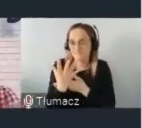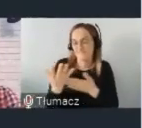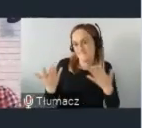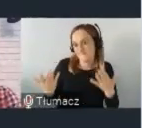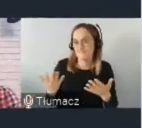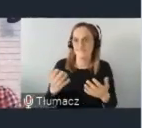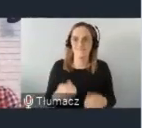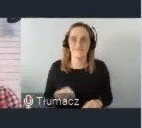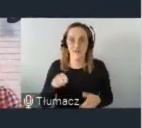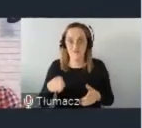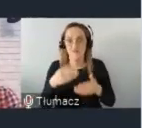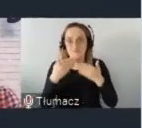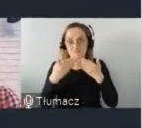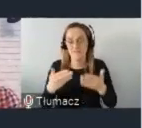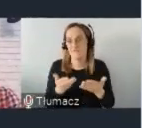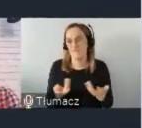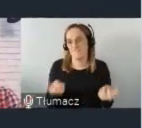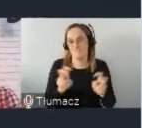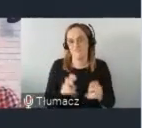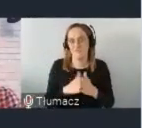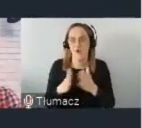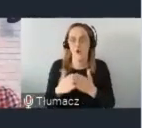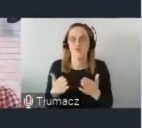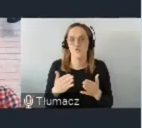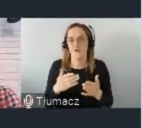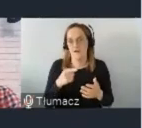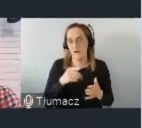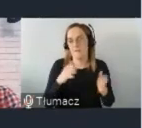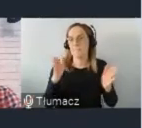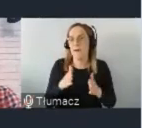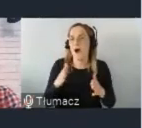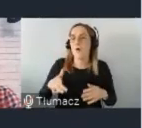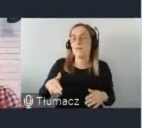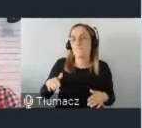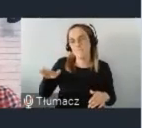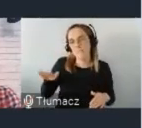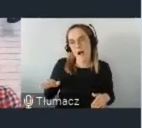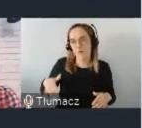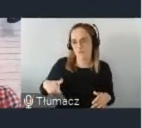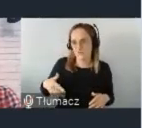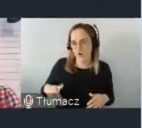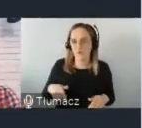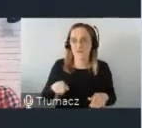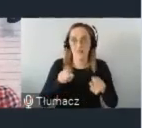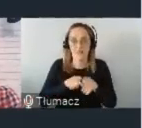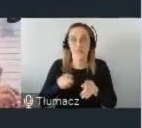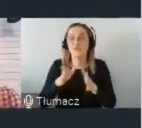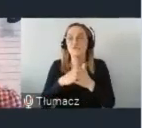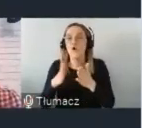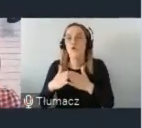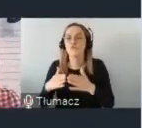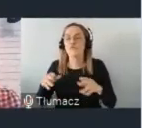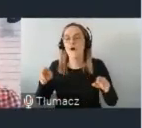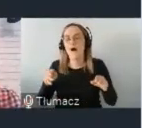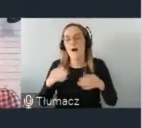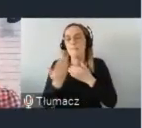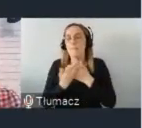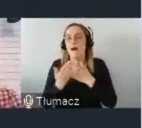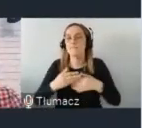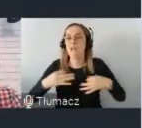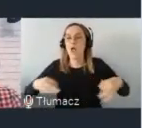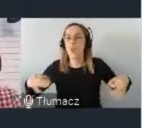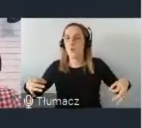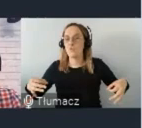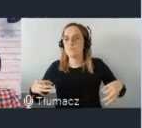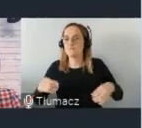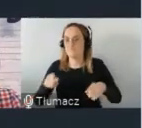Tak powstała książka Mały Książę. Matma na luzie też jest wsparciem do nauki matematyki. W ogóle nie mam tego w